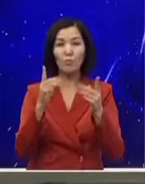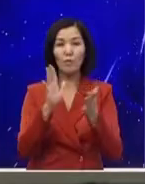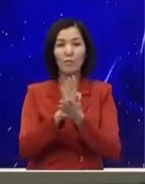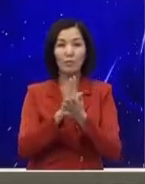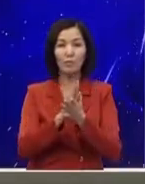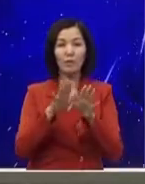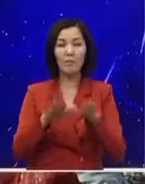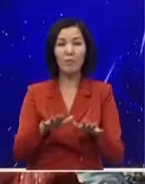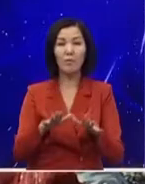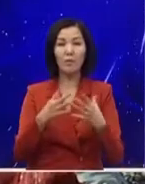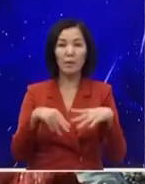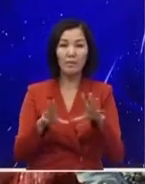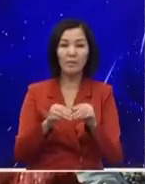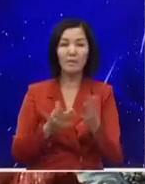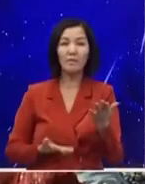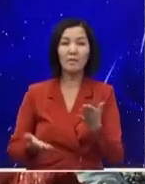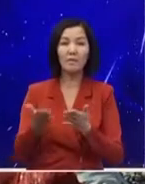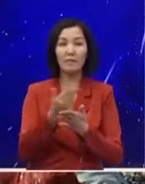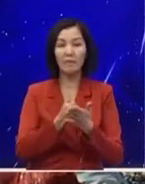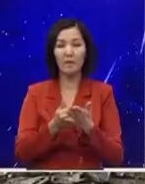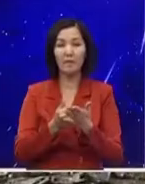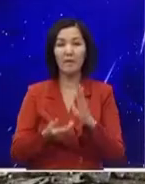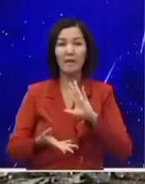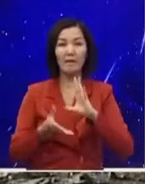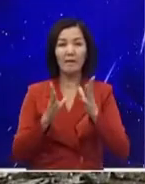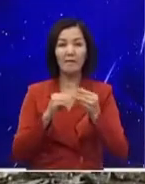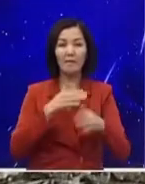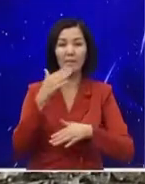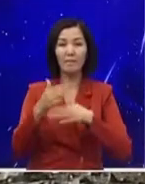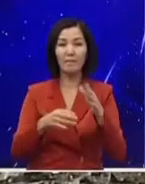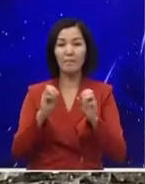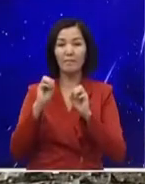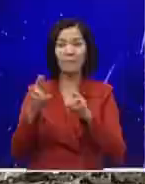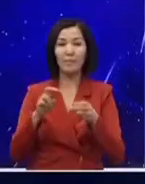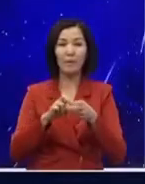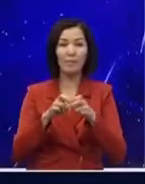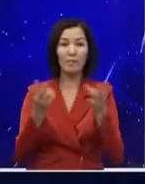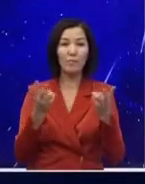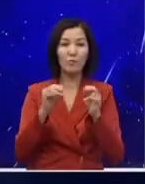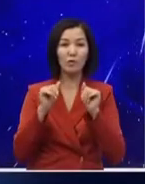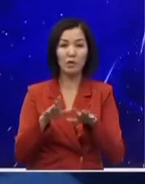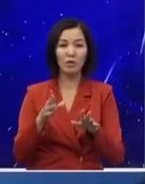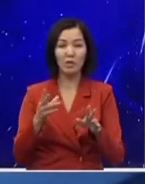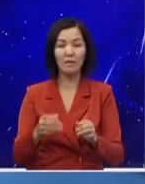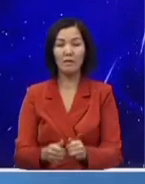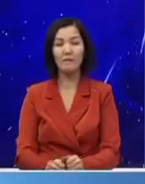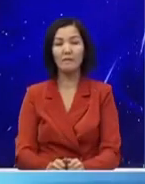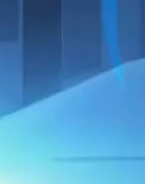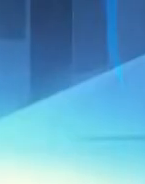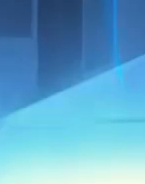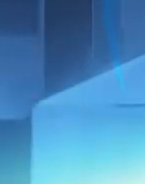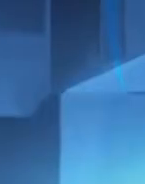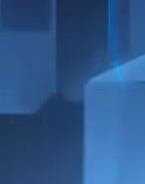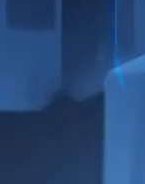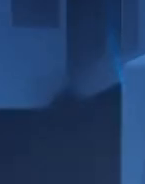полигонах. Общественники намерены собрать данные о их состоянии и передать их в компетентные органы. Алексей Цой, Нуржан Муканов, телеканал